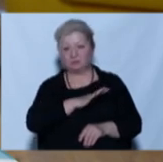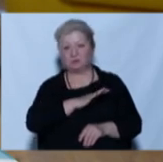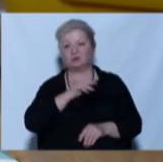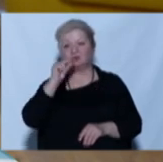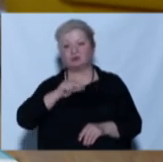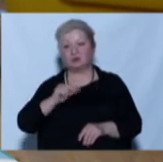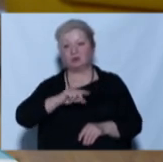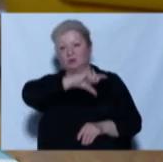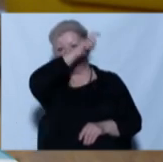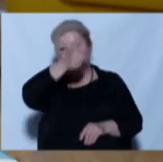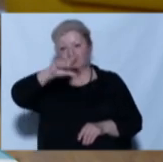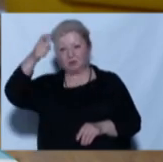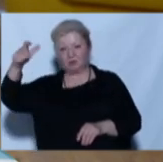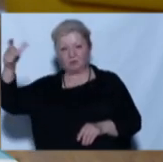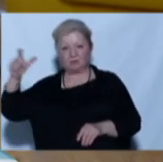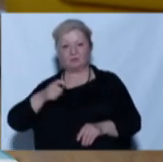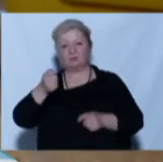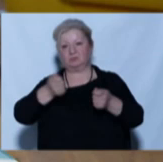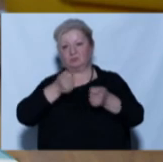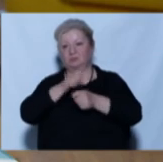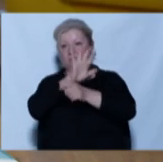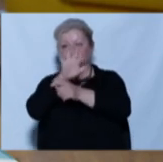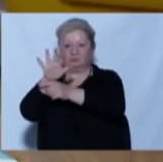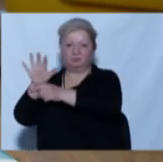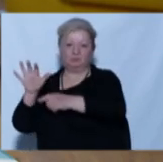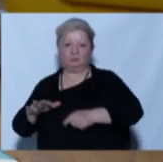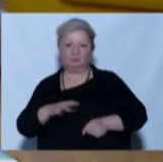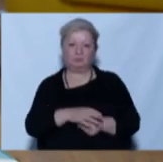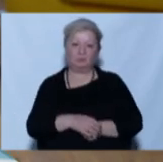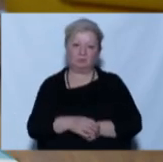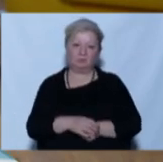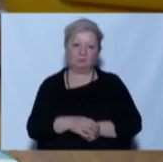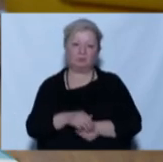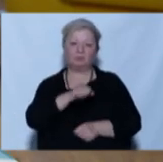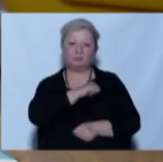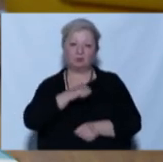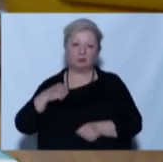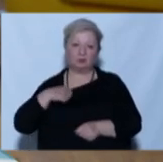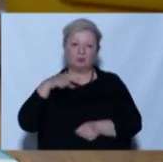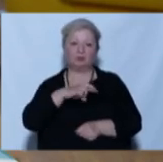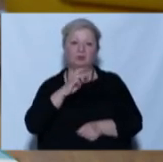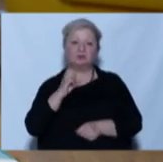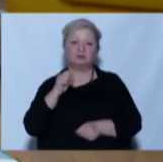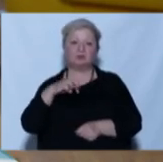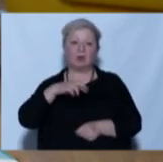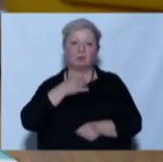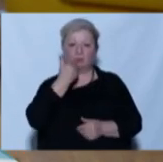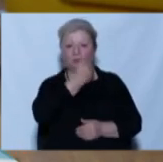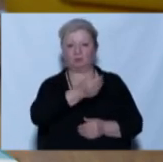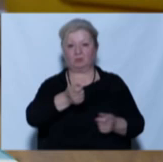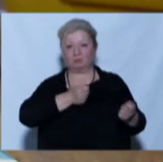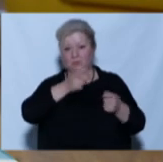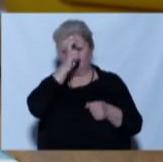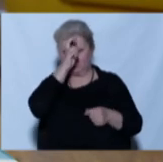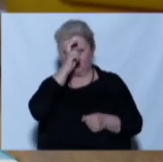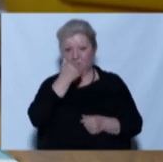კავკასიის მთიელების რელიგიური ხელმძღვანელი ყოფილიყო. თვითონ შამილის სახელმწიფოს იმამაც